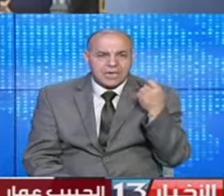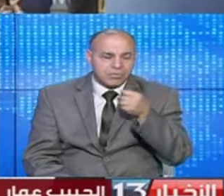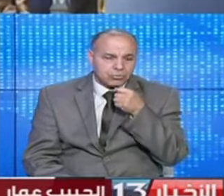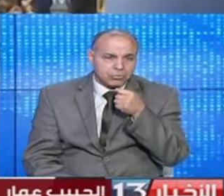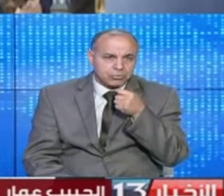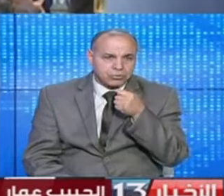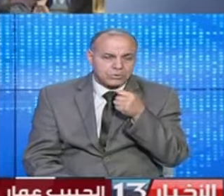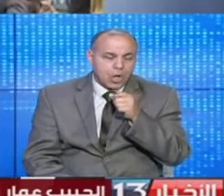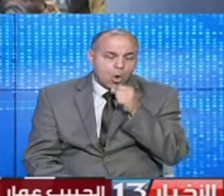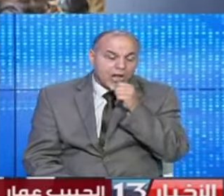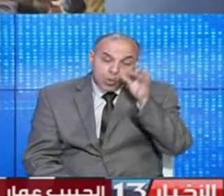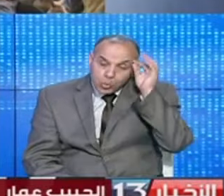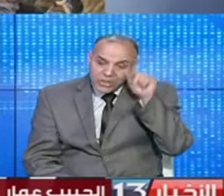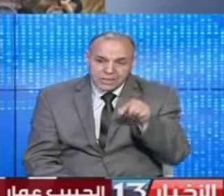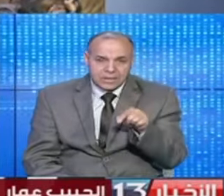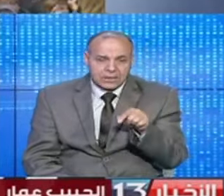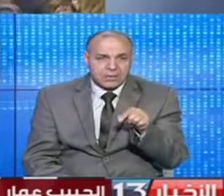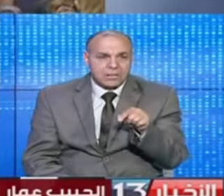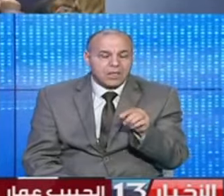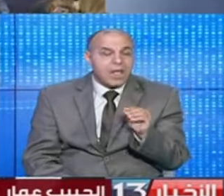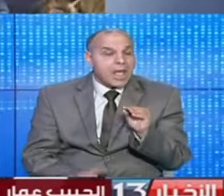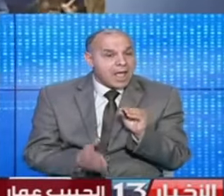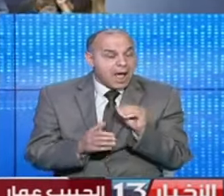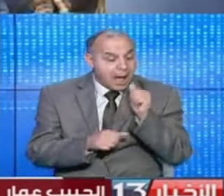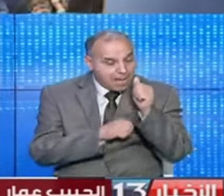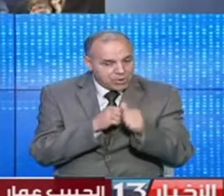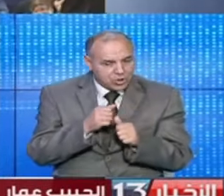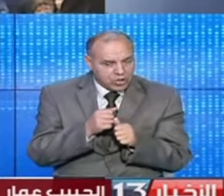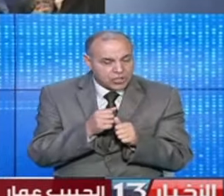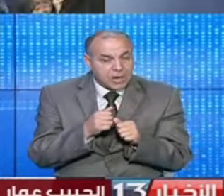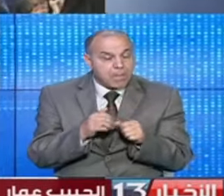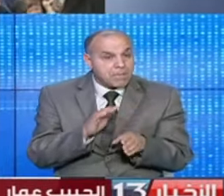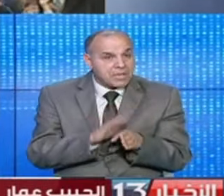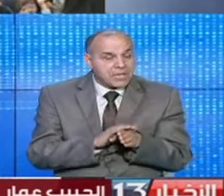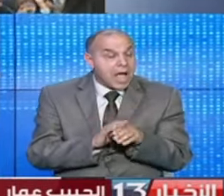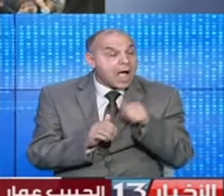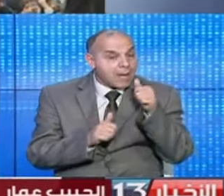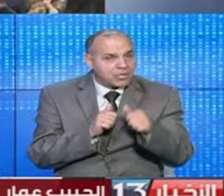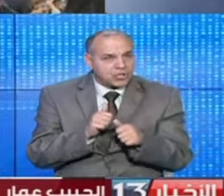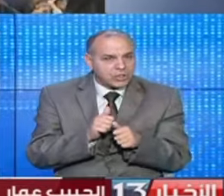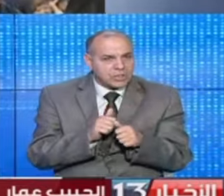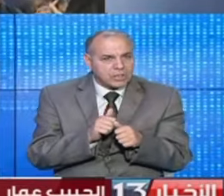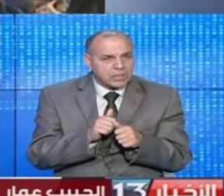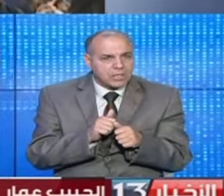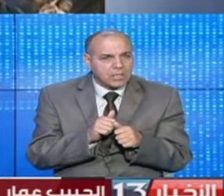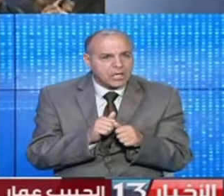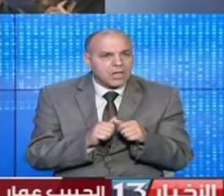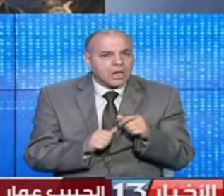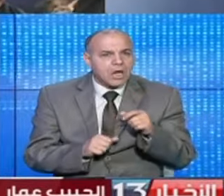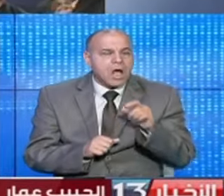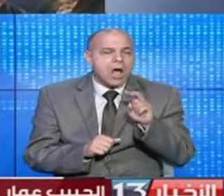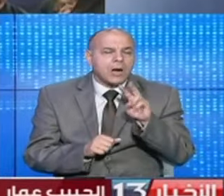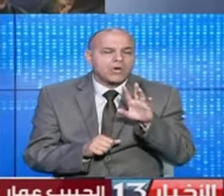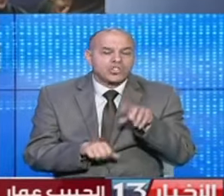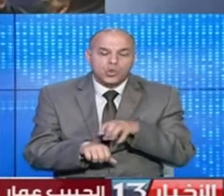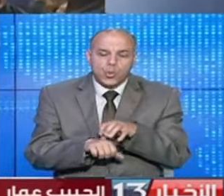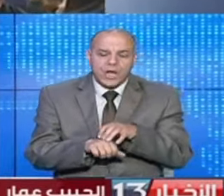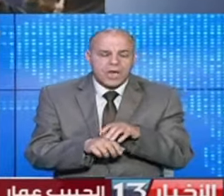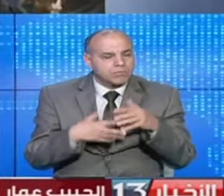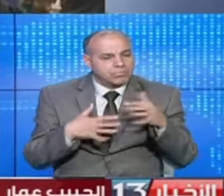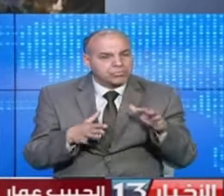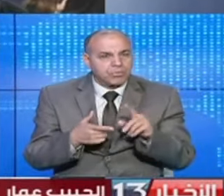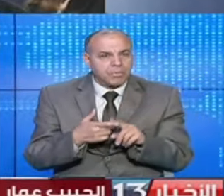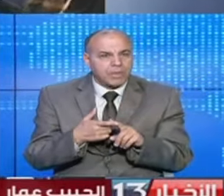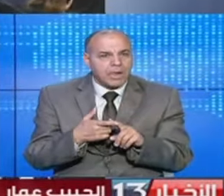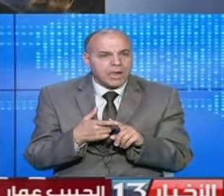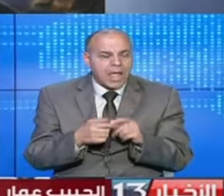المهرجان تاع أغنية تونسية، وباش يكون عام الجاي ابتداء من العام الجاي يتعمل على 24 ولاية نتاع تونس،